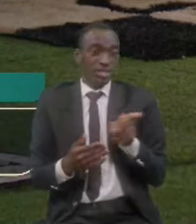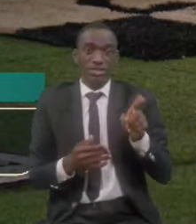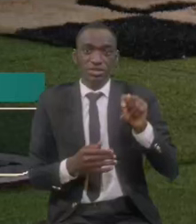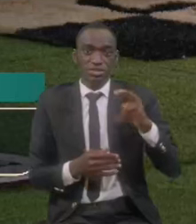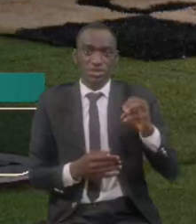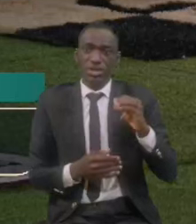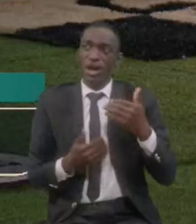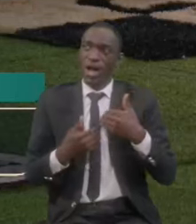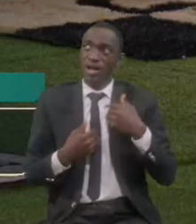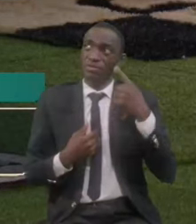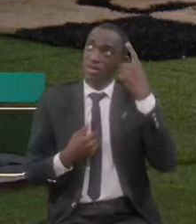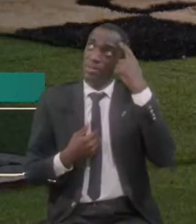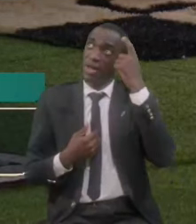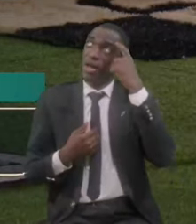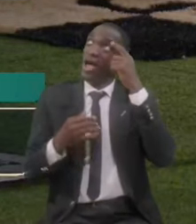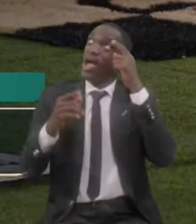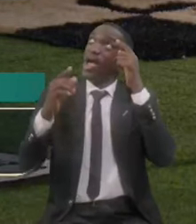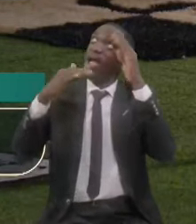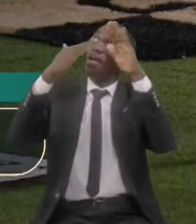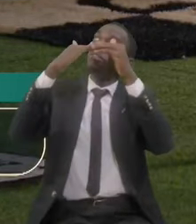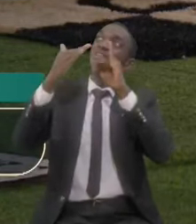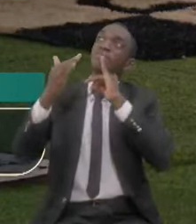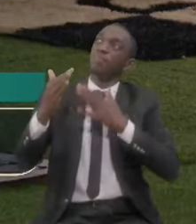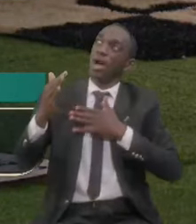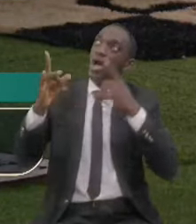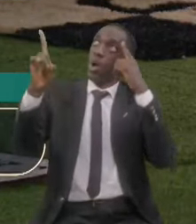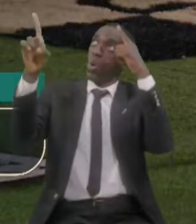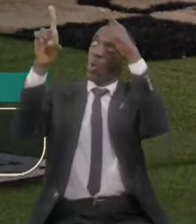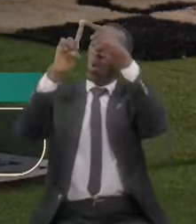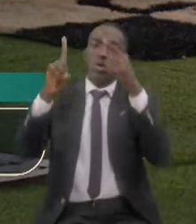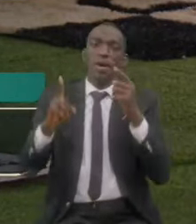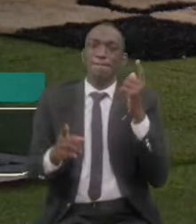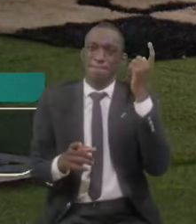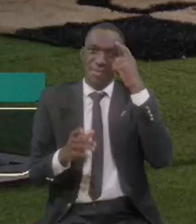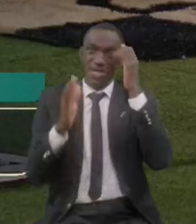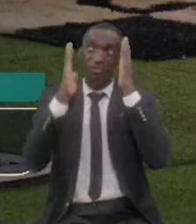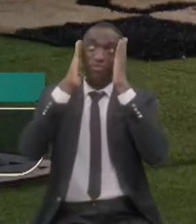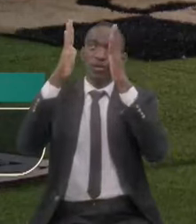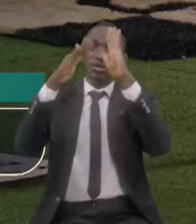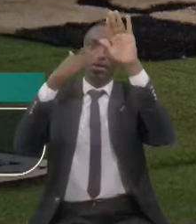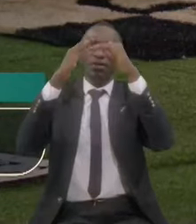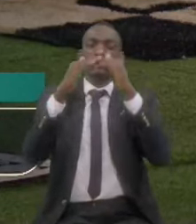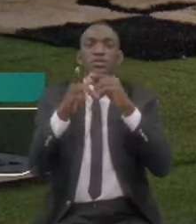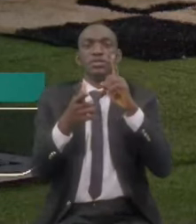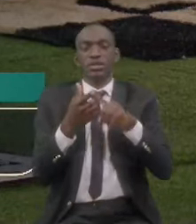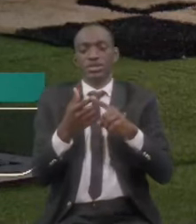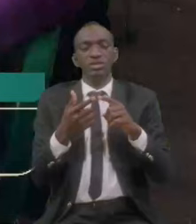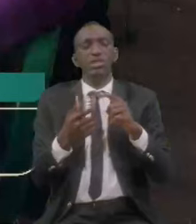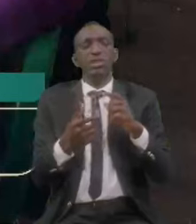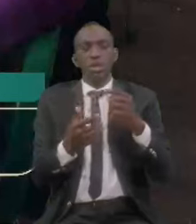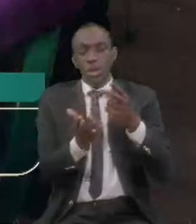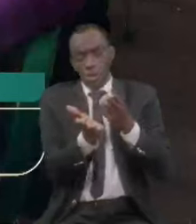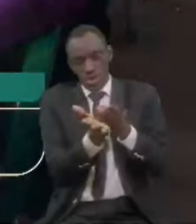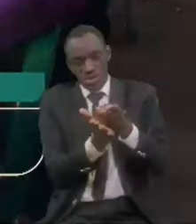ciel en vue comme objectif. Ensuite, il était honnête, honnêteté